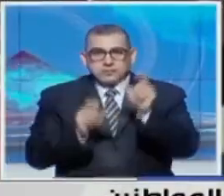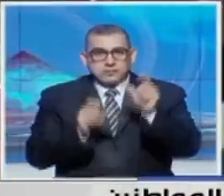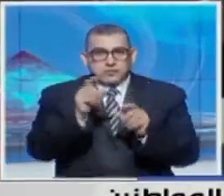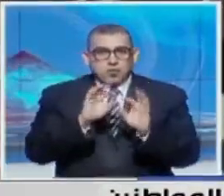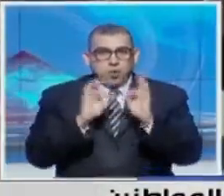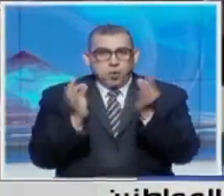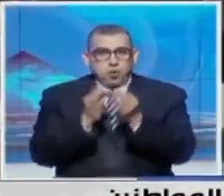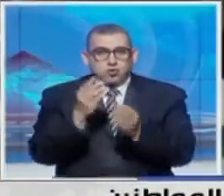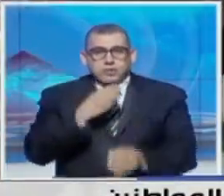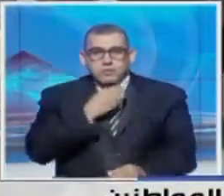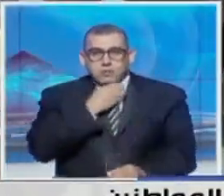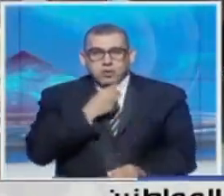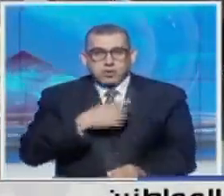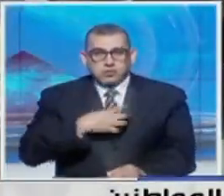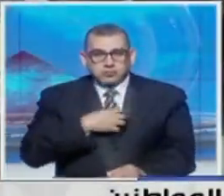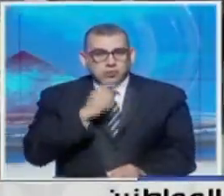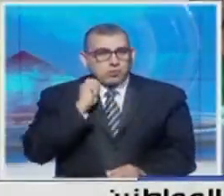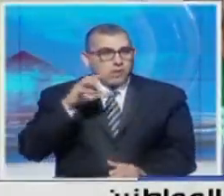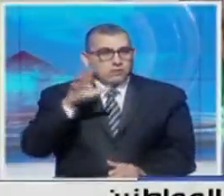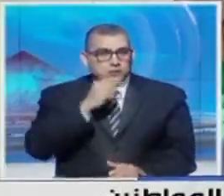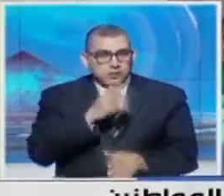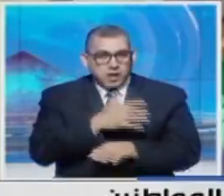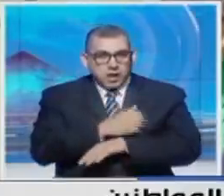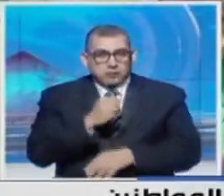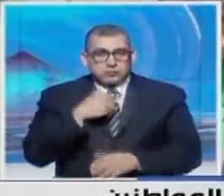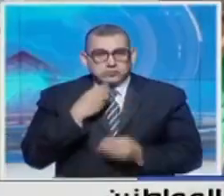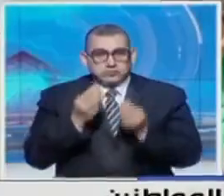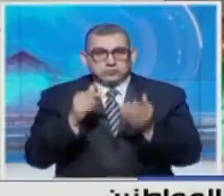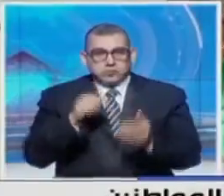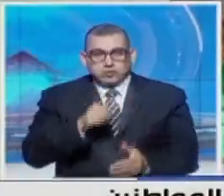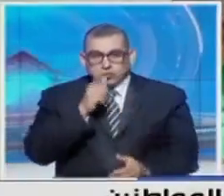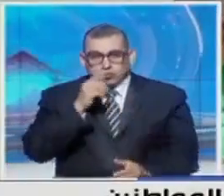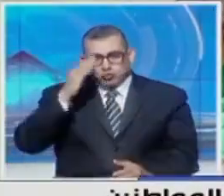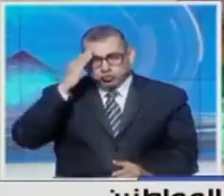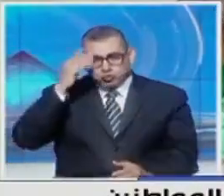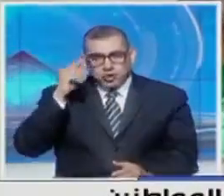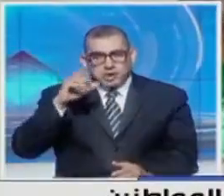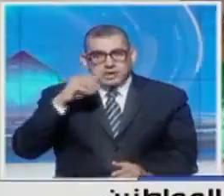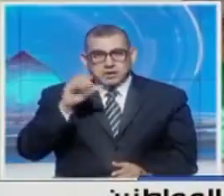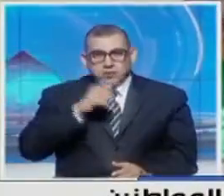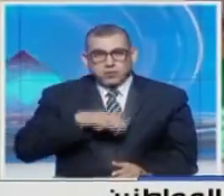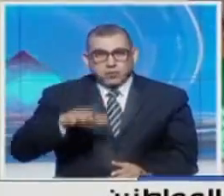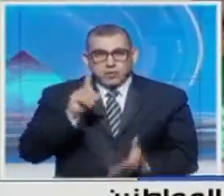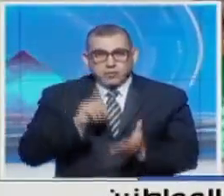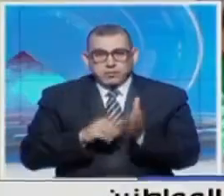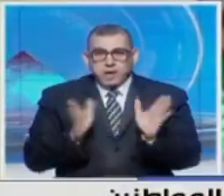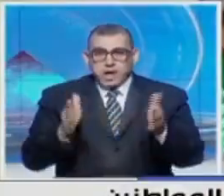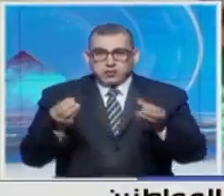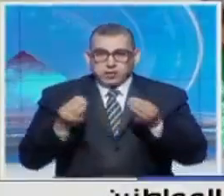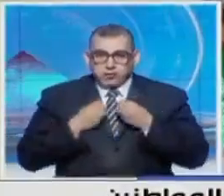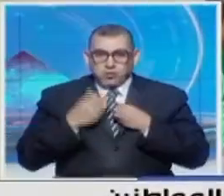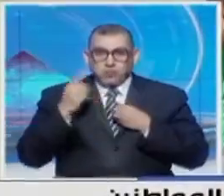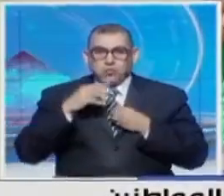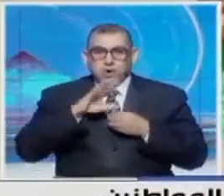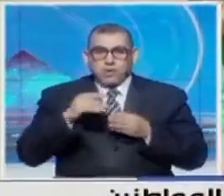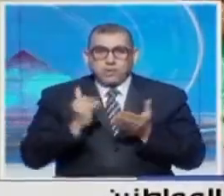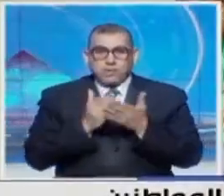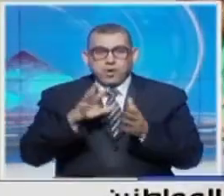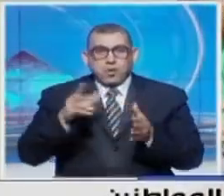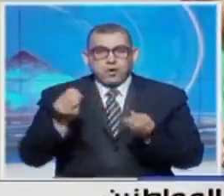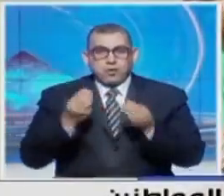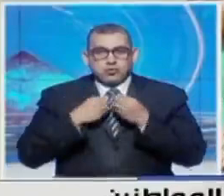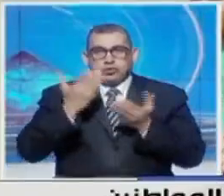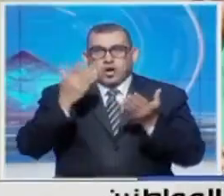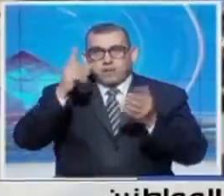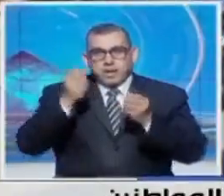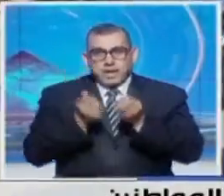الأكثر احتياجا بمختلف المحافظات. أشكر الرئيس ورجالة الرئيس كلها اللي جالنا كراتين وجالنا شنط للمدارس ويعودها